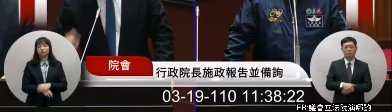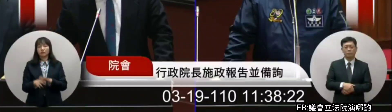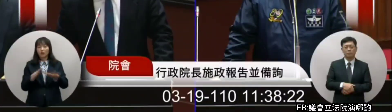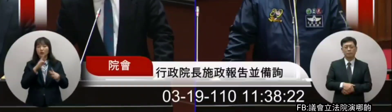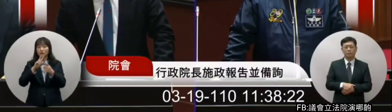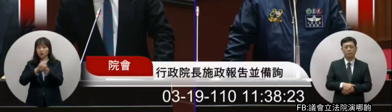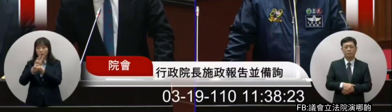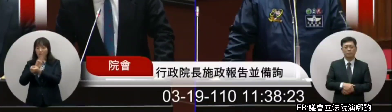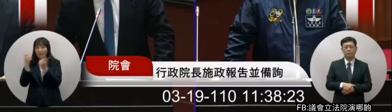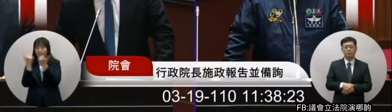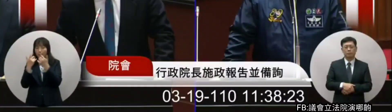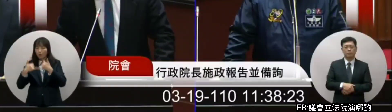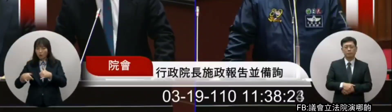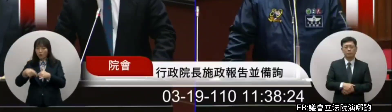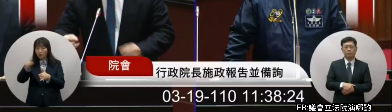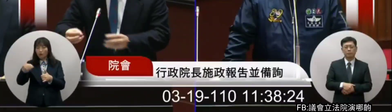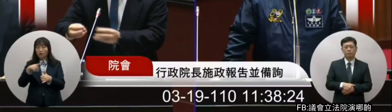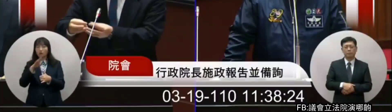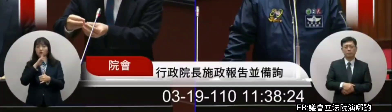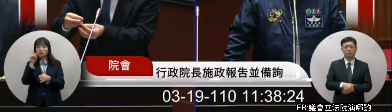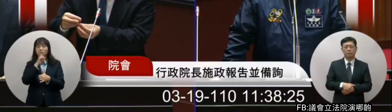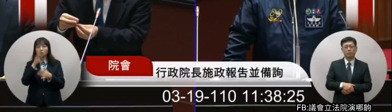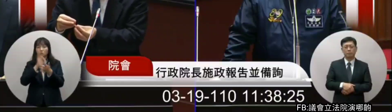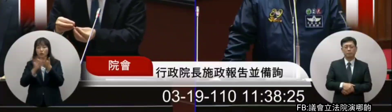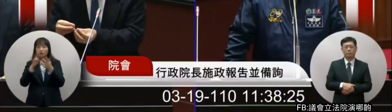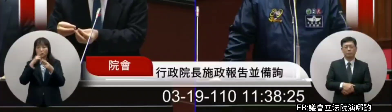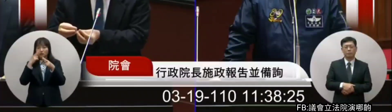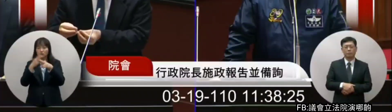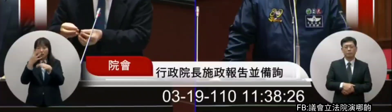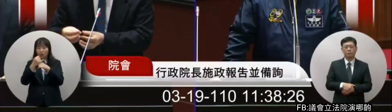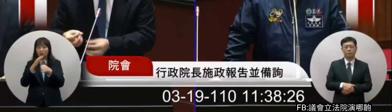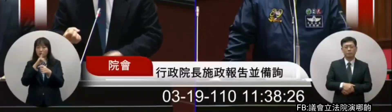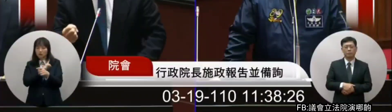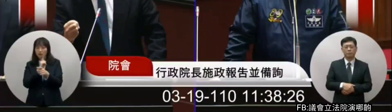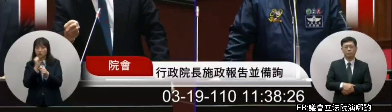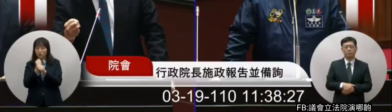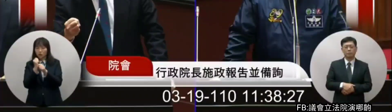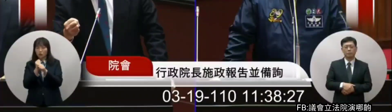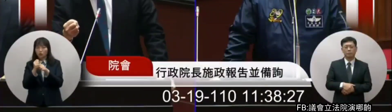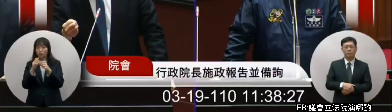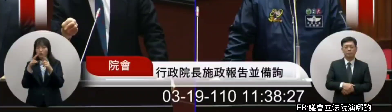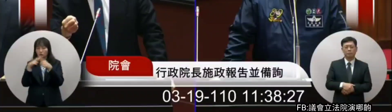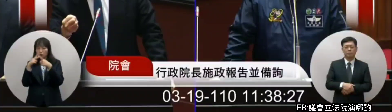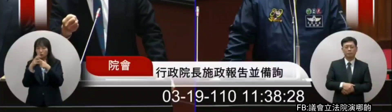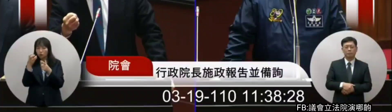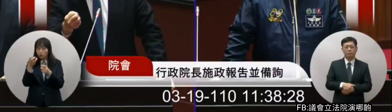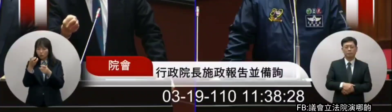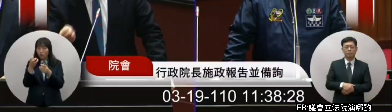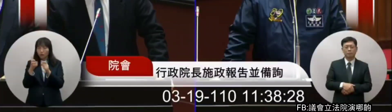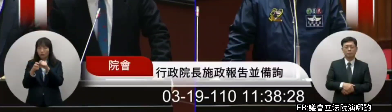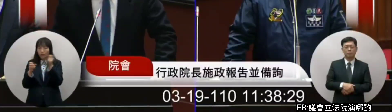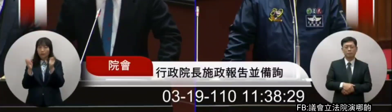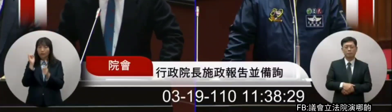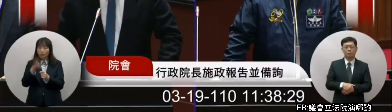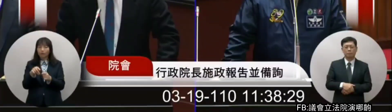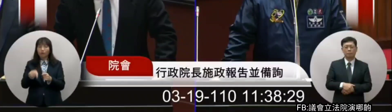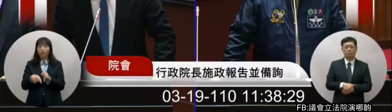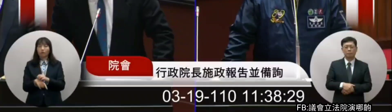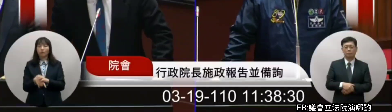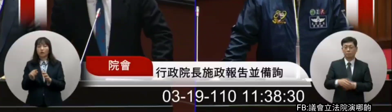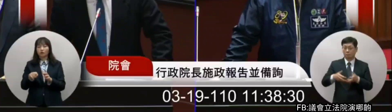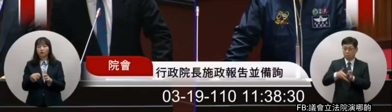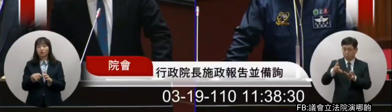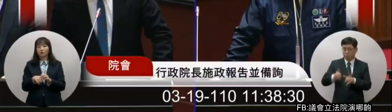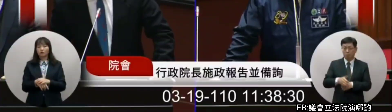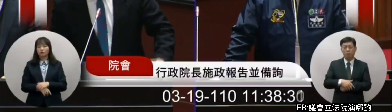林森北路那一个，他是做一个，他是用信号弹的做的那个土制的，一个小型的一个。等于爆裂物， 这个我们也